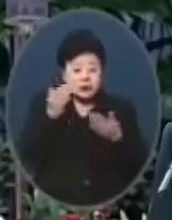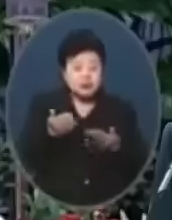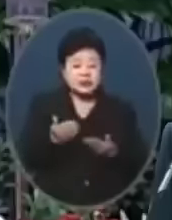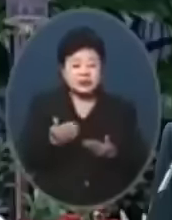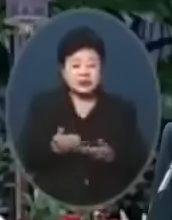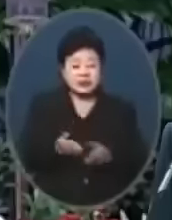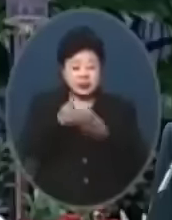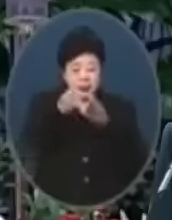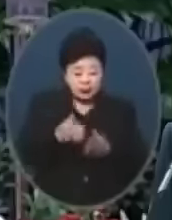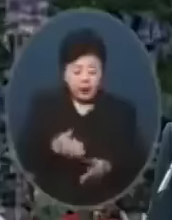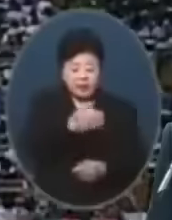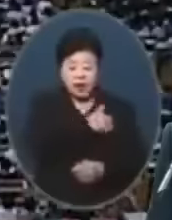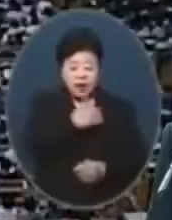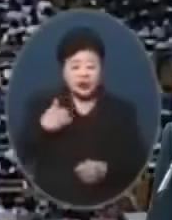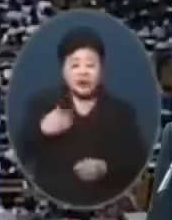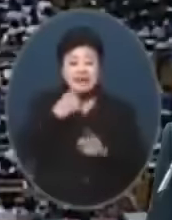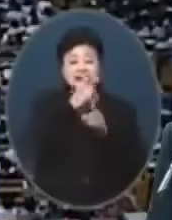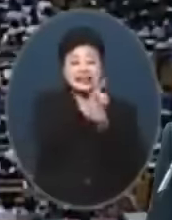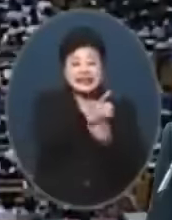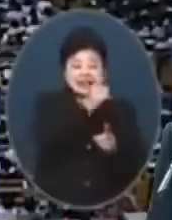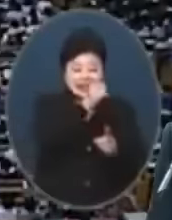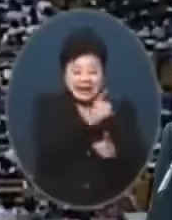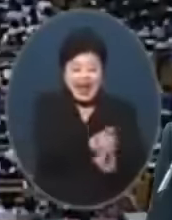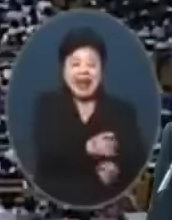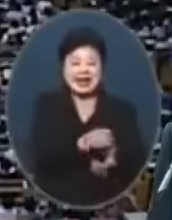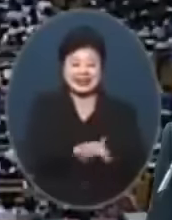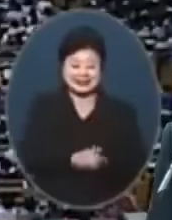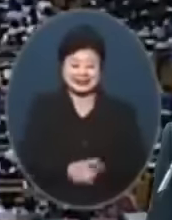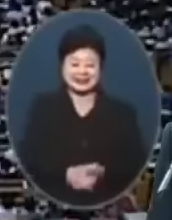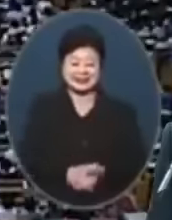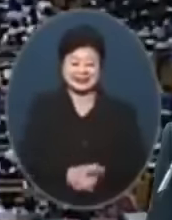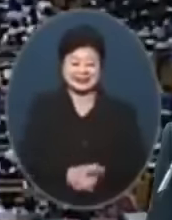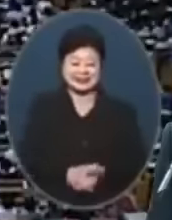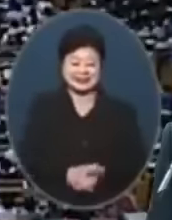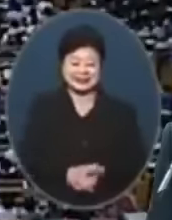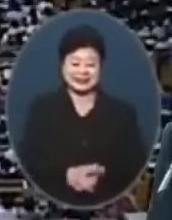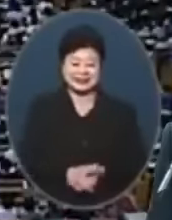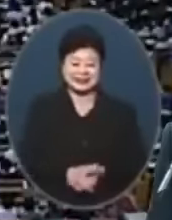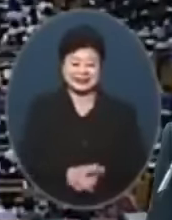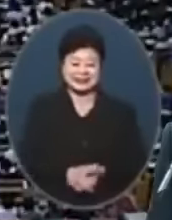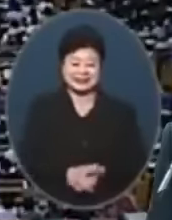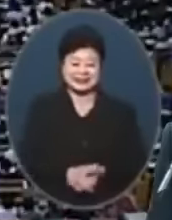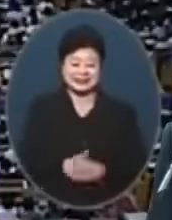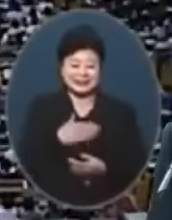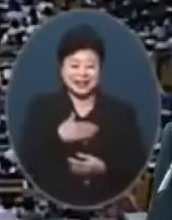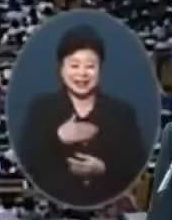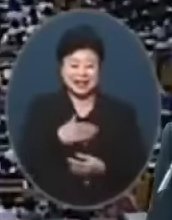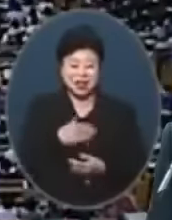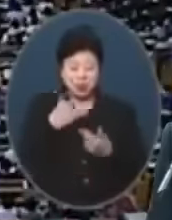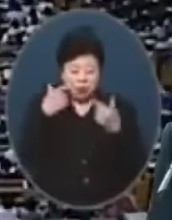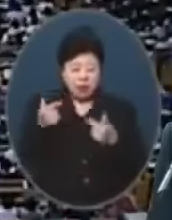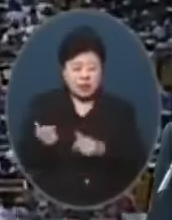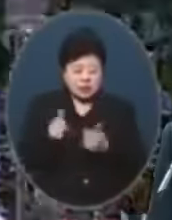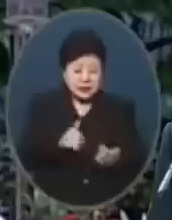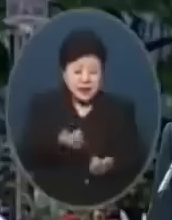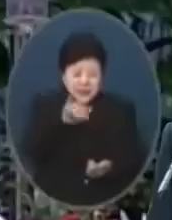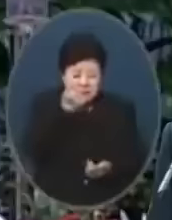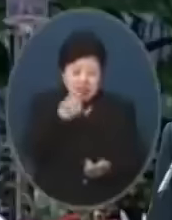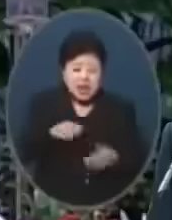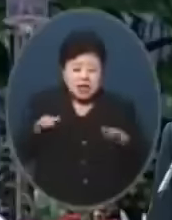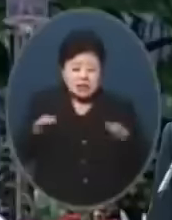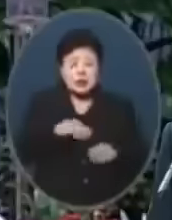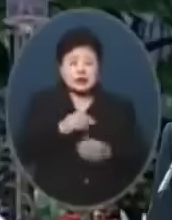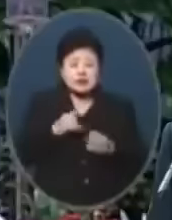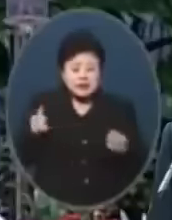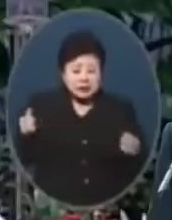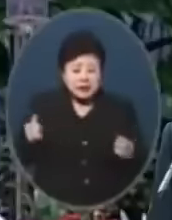이로 말미암아 우리가 능력히 이기느니라. 내가 확신하오니 사망이나 생명이나 천사들이나